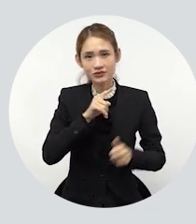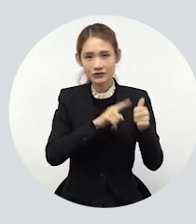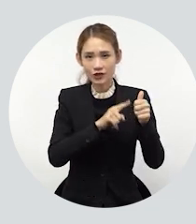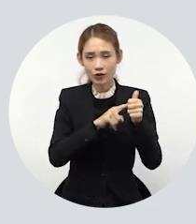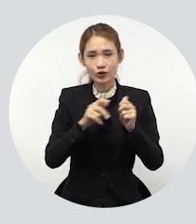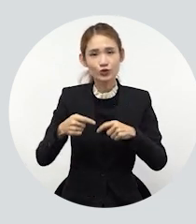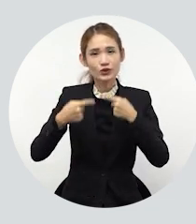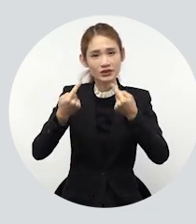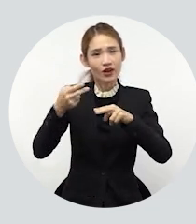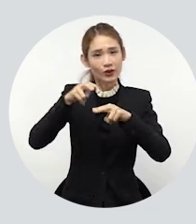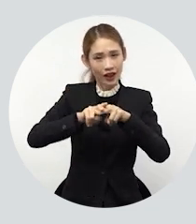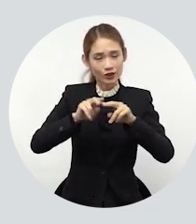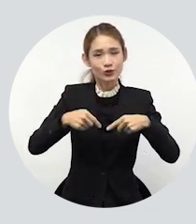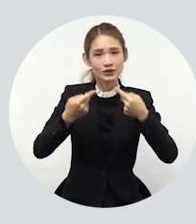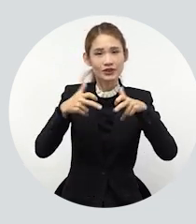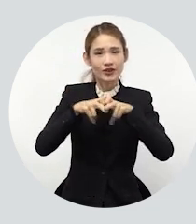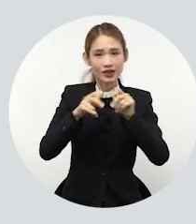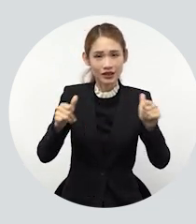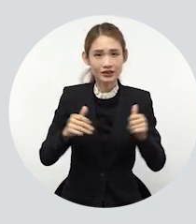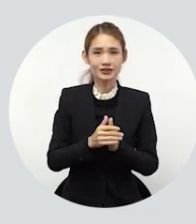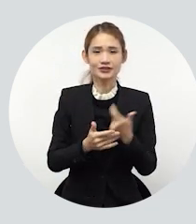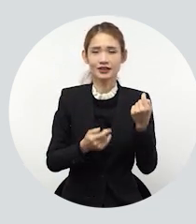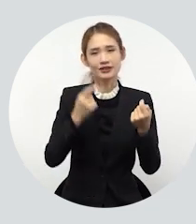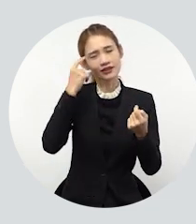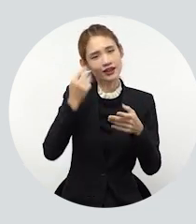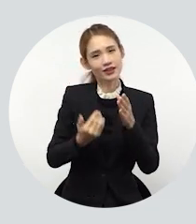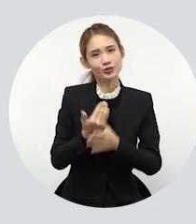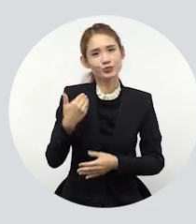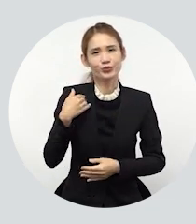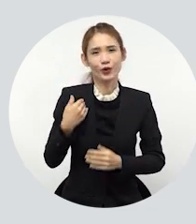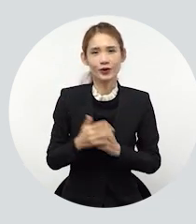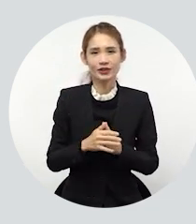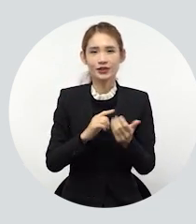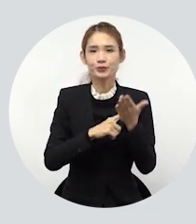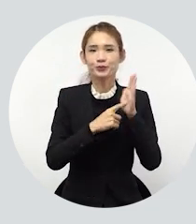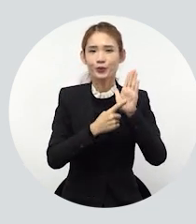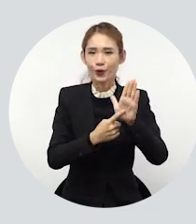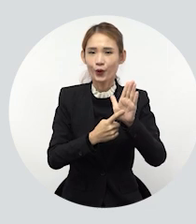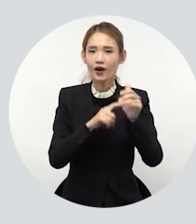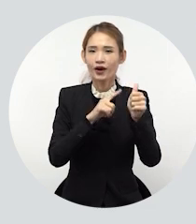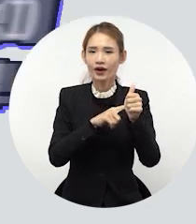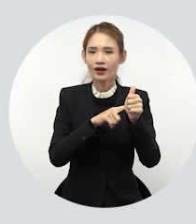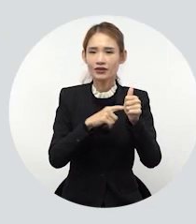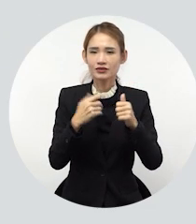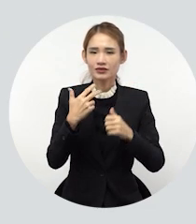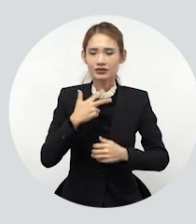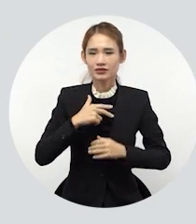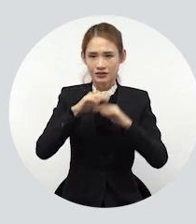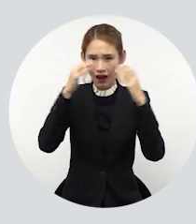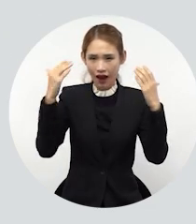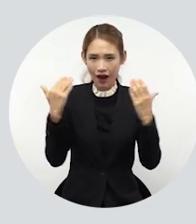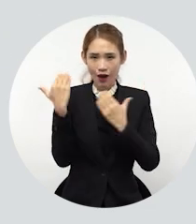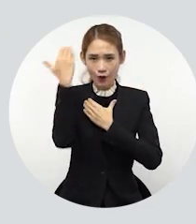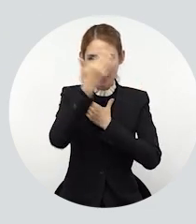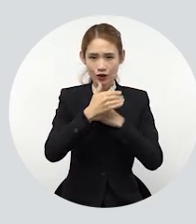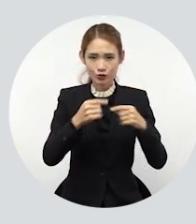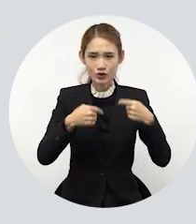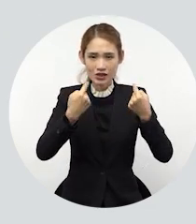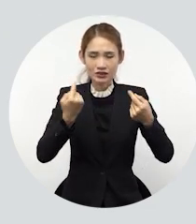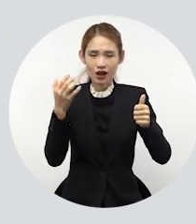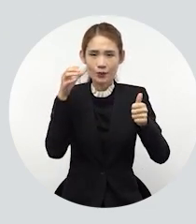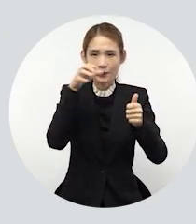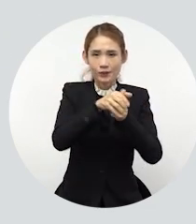저 사람 철수는 휠체어를 타면 휠체어 장애인이지. 이렇게 생각할 수가 있는데 이렇게 표현을 하면 그 사람의 정체성 모두를